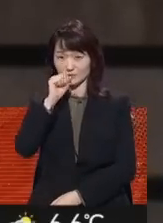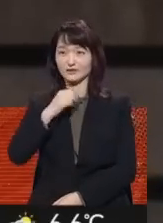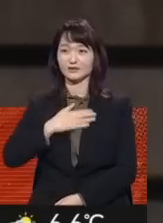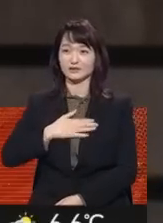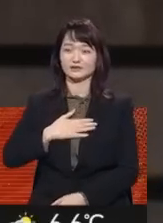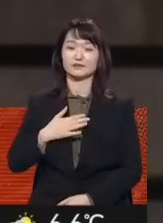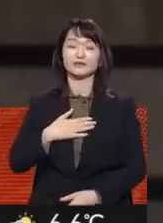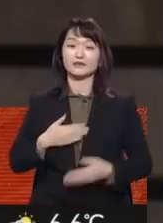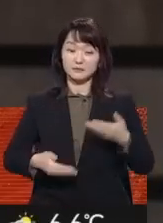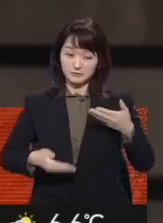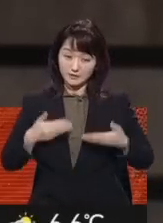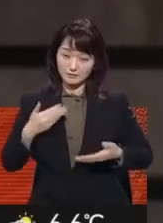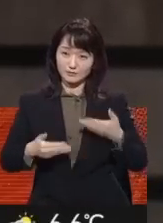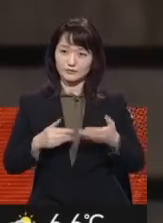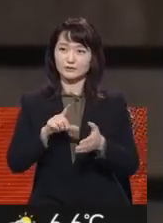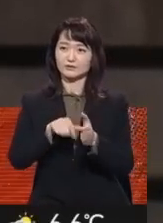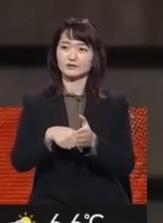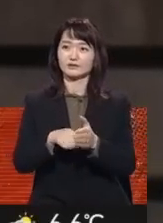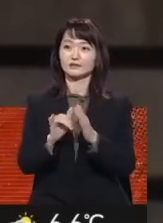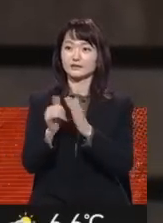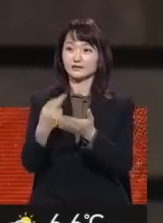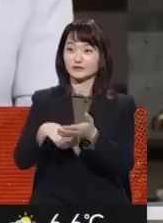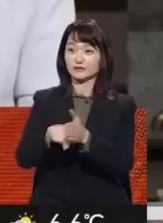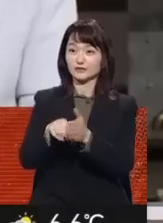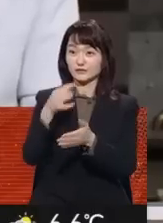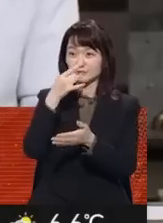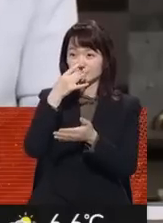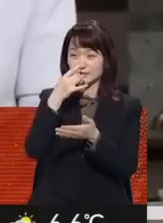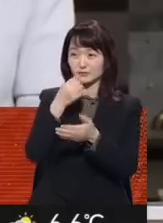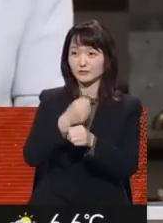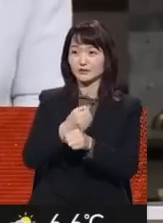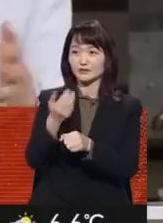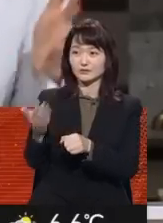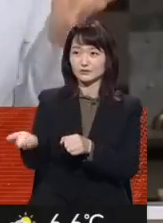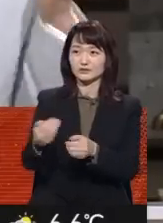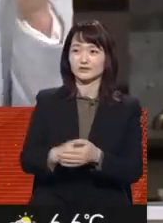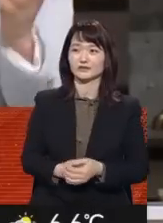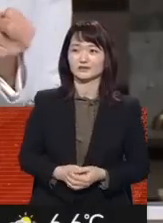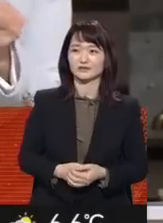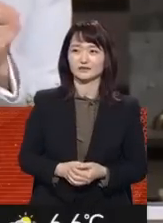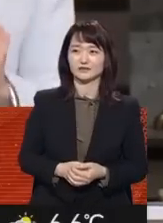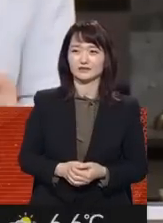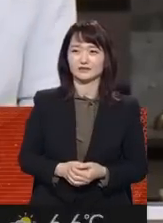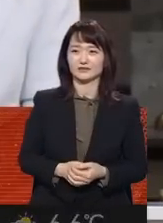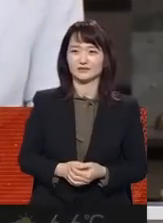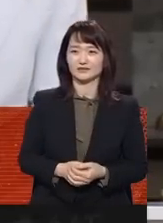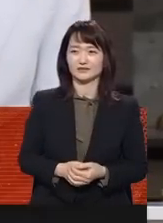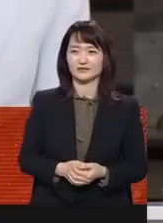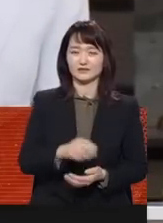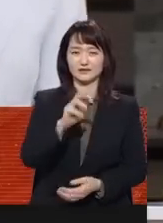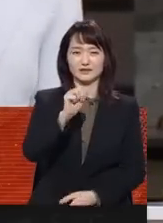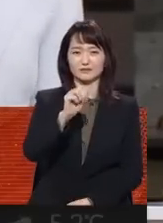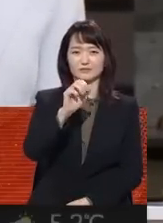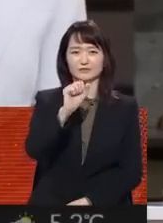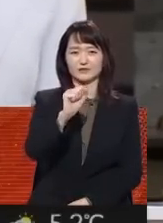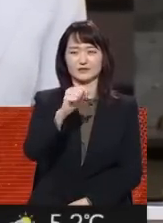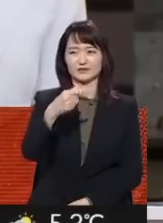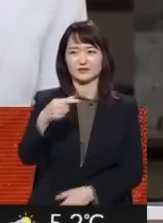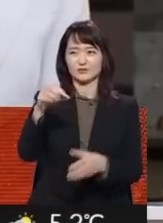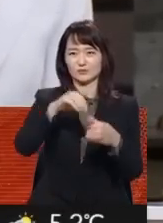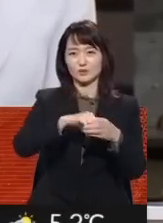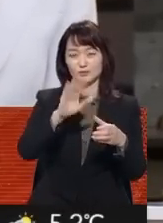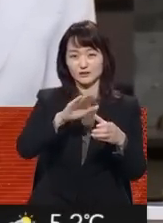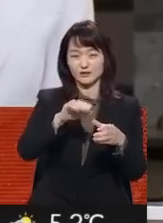정말 바쁜 와중에 저희 가족을 위해서 밥을 할 때 저도 이렇게 비슷하게 제대한 이렇게 ms에 안 넣고 하면 다들 그렇게 얘기해요